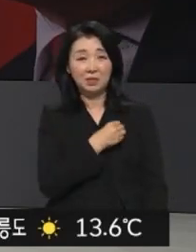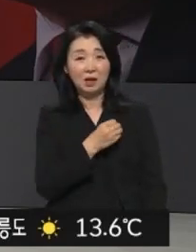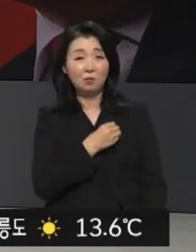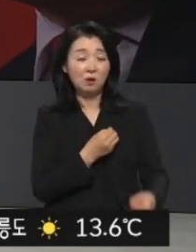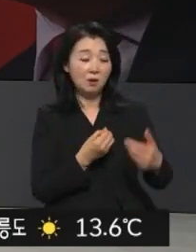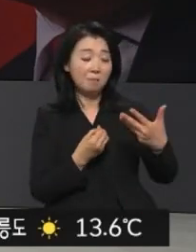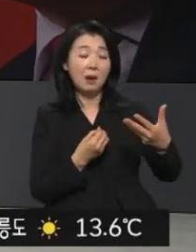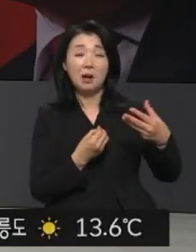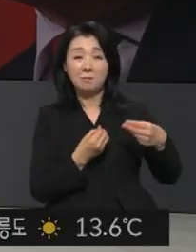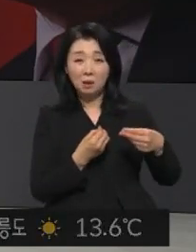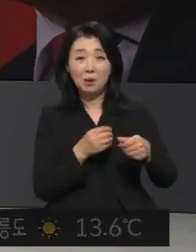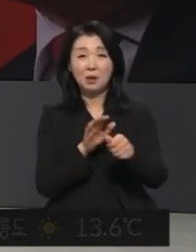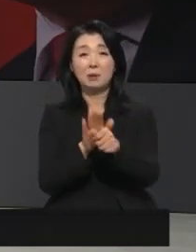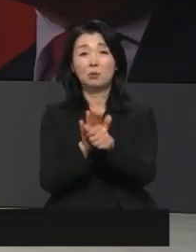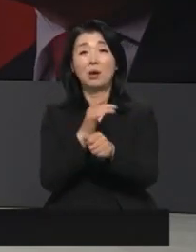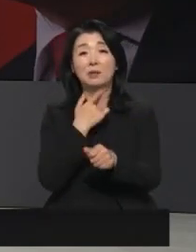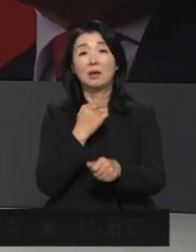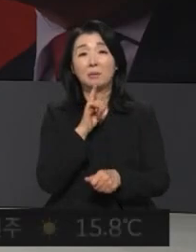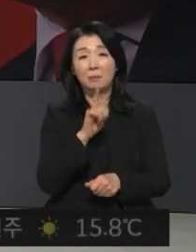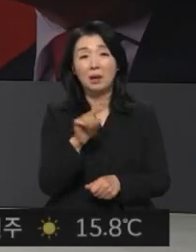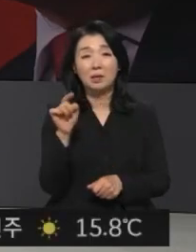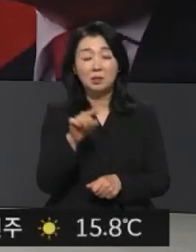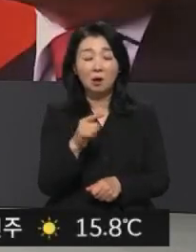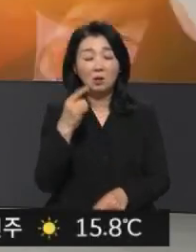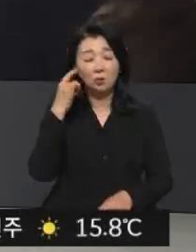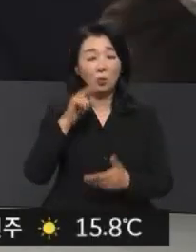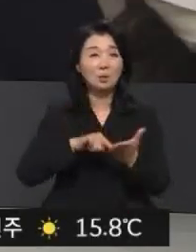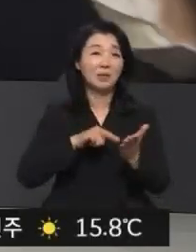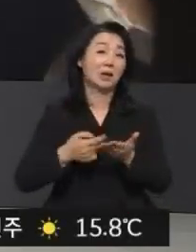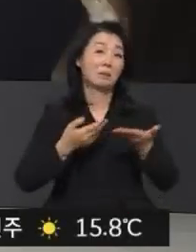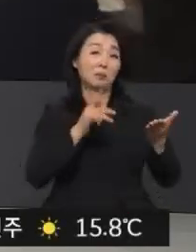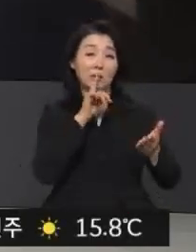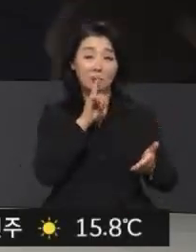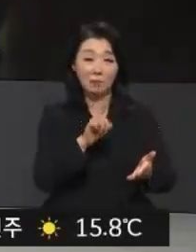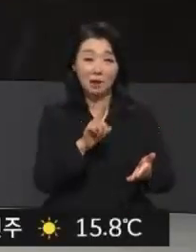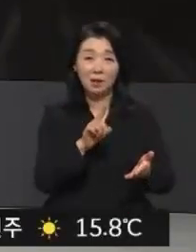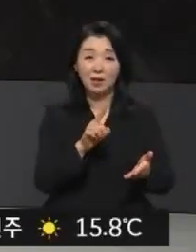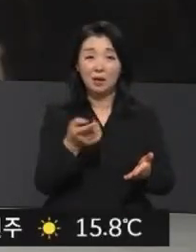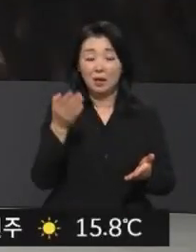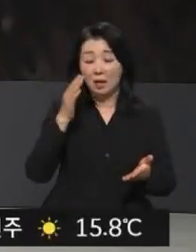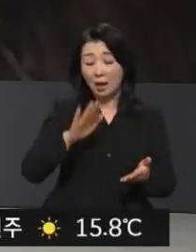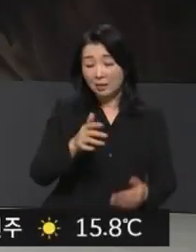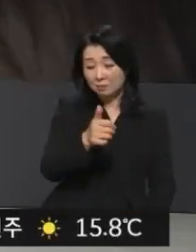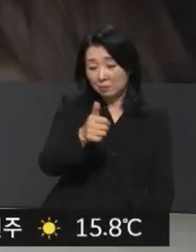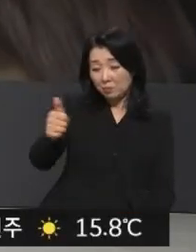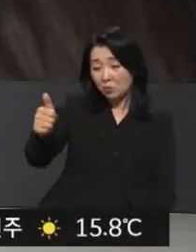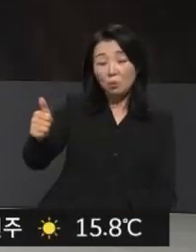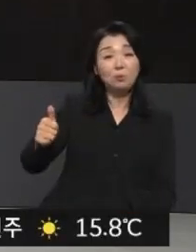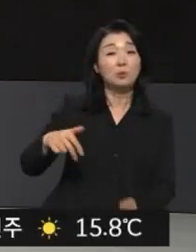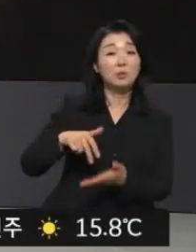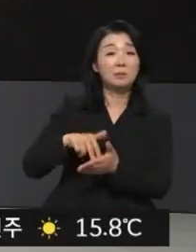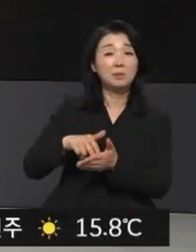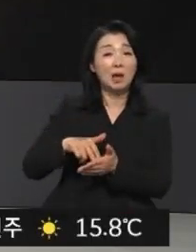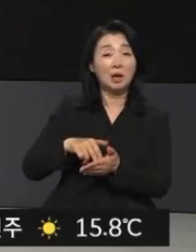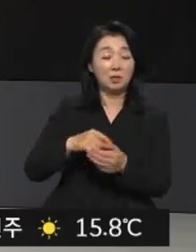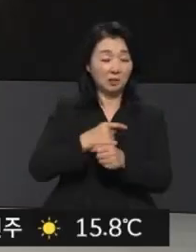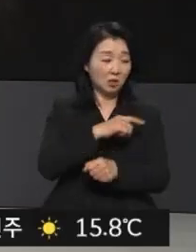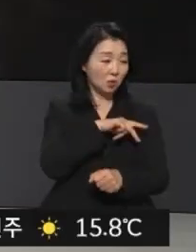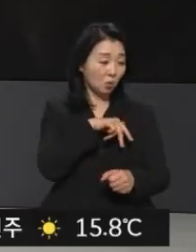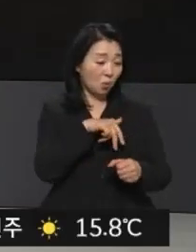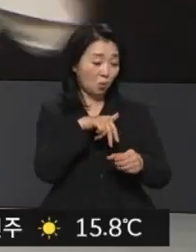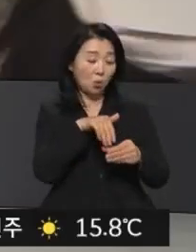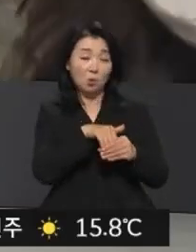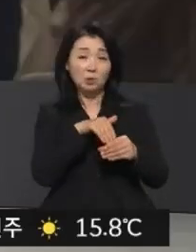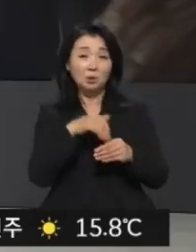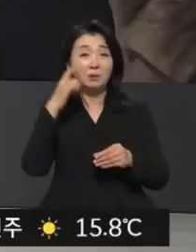가입시켰다고도 주장했는데요. 거기에 대한 결초 보은이었다는 겁니다. 하지만 지도부의 일원으로서 내년 총선 생각을 했어야